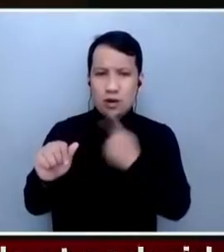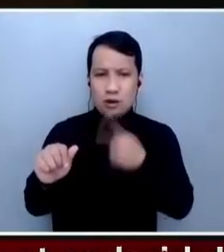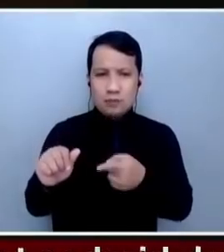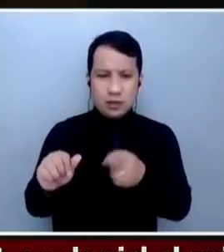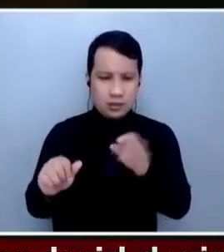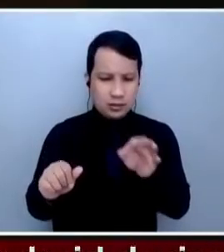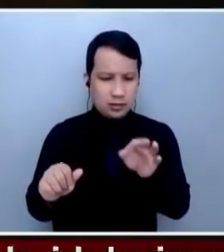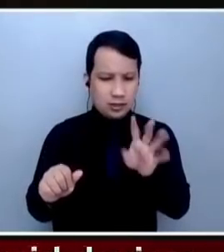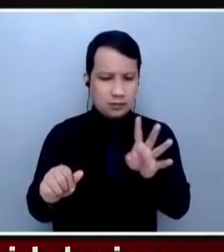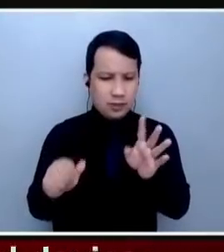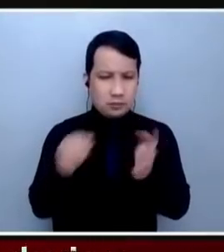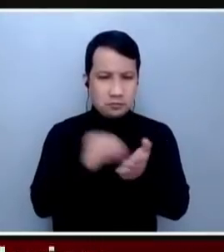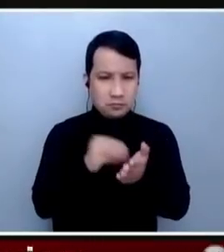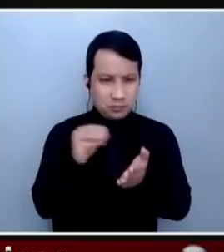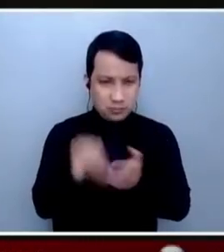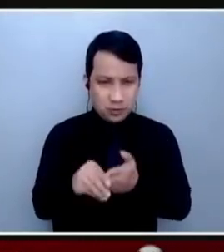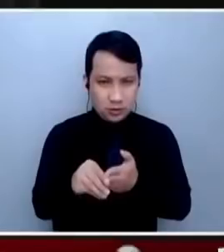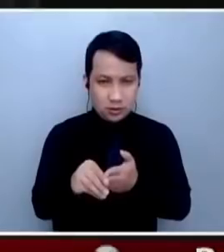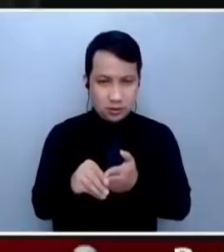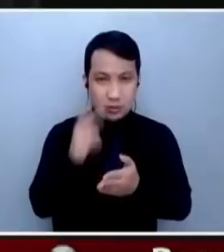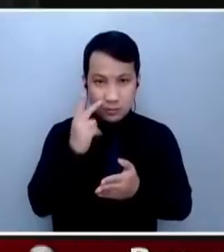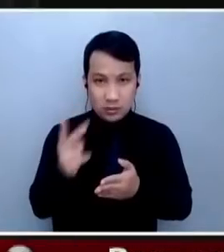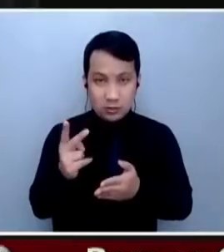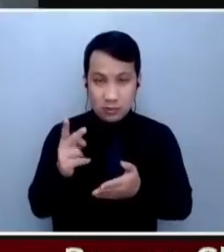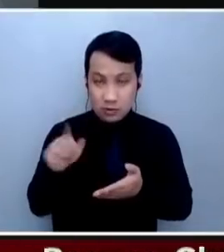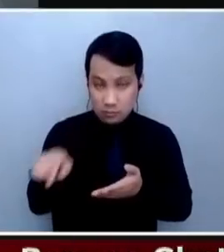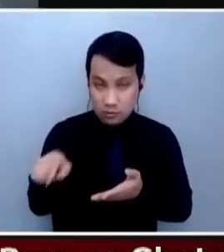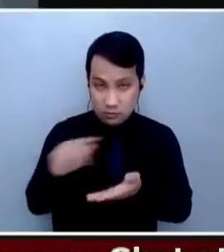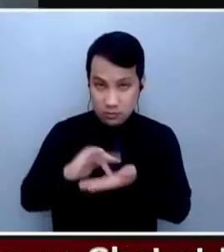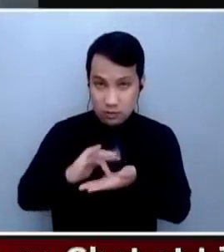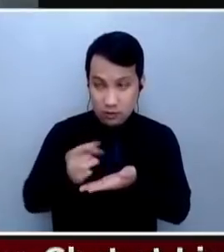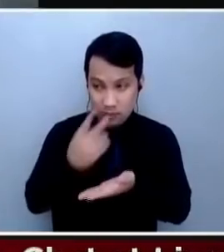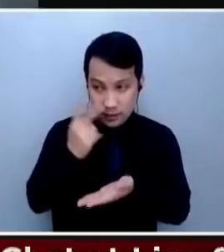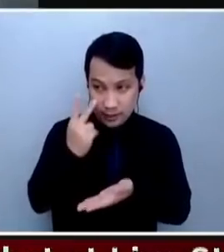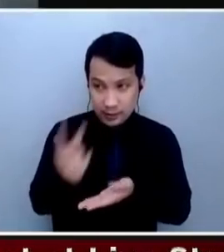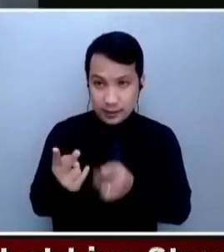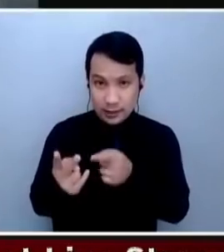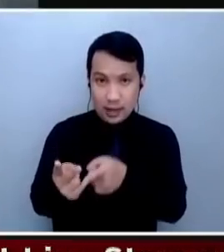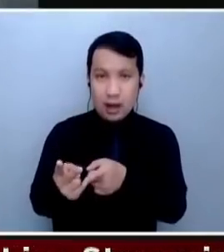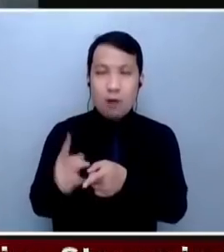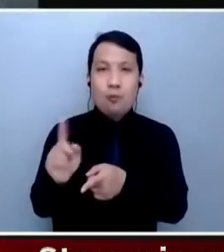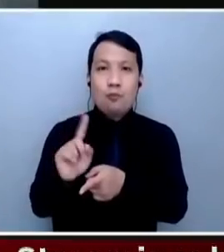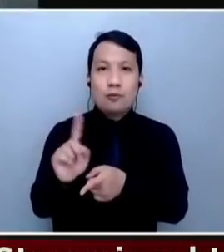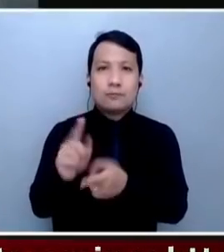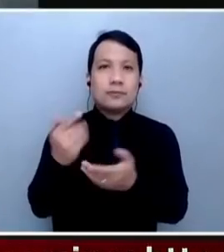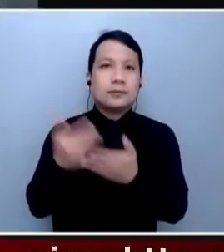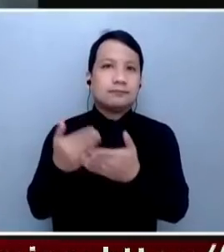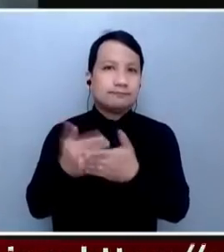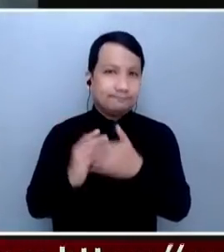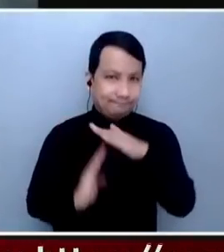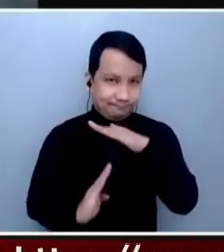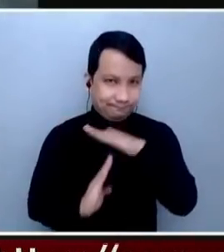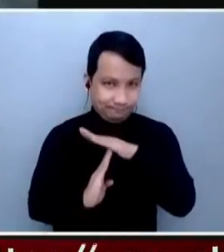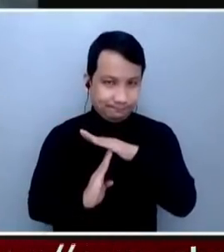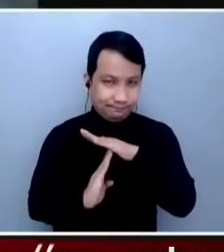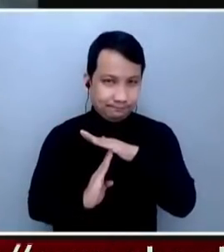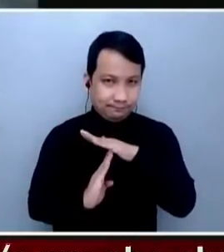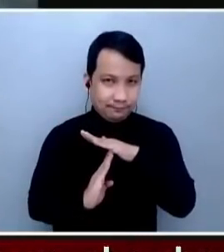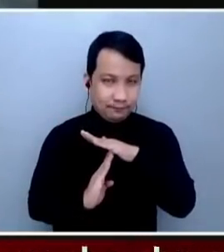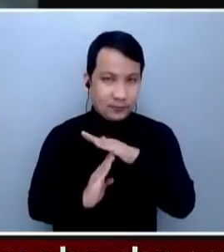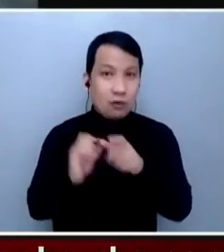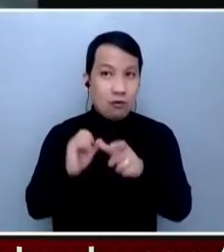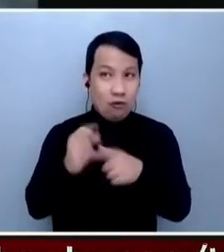95 million pesos were found, yung mga drugs, ano, mga medicines, were found to be nearly expired or have